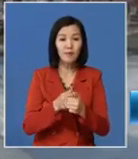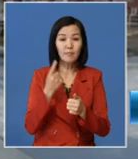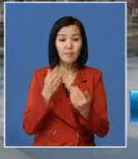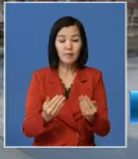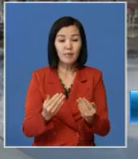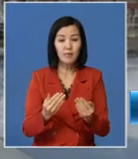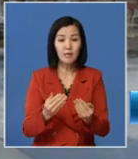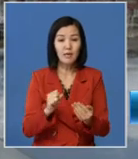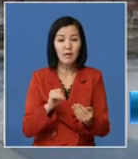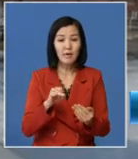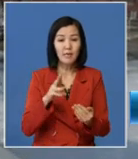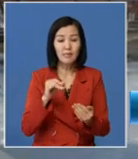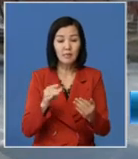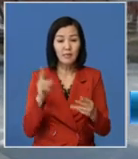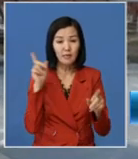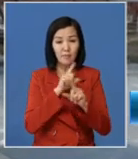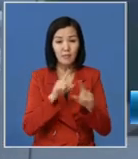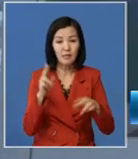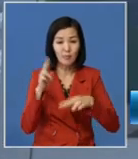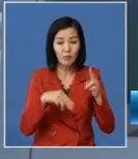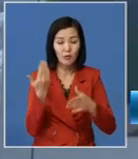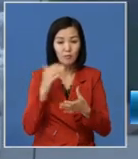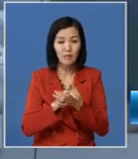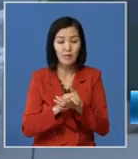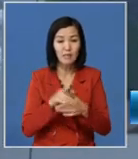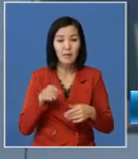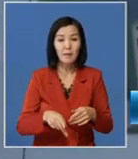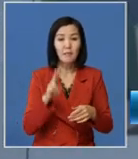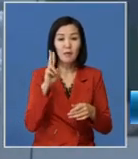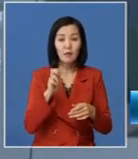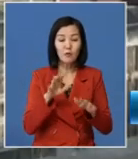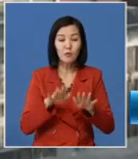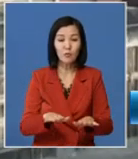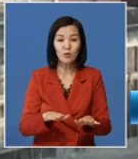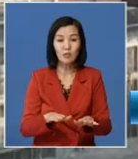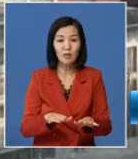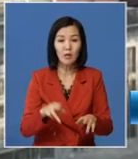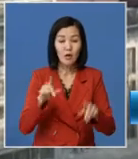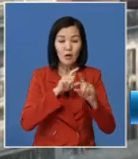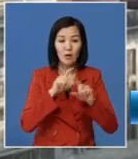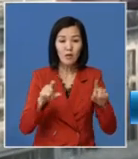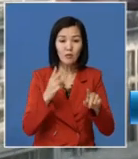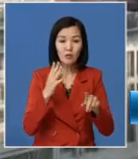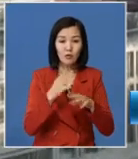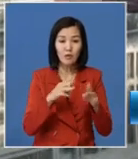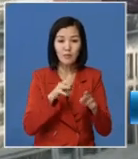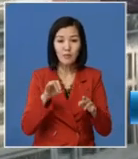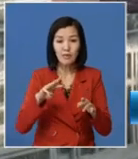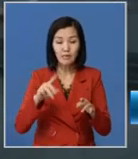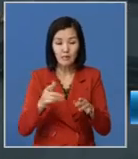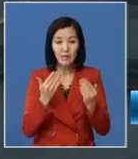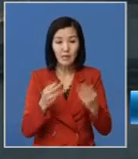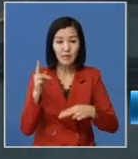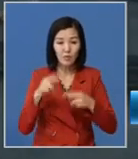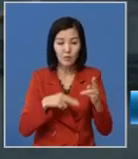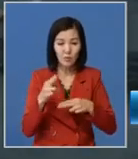Әйтей ауылдық округіндегі мектеп құрылысымен де танысты. Бұл 1200 орындық білім ордасының жалпы құны 3,5 миллиард теңге. Қазір